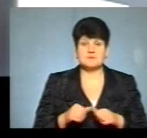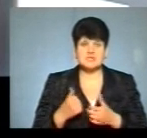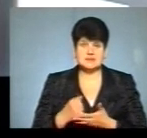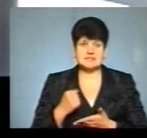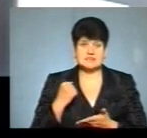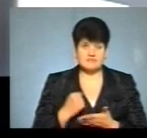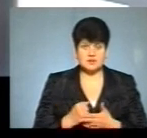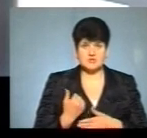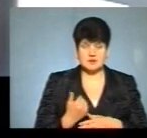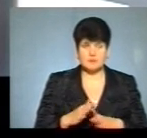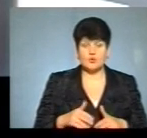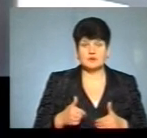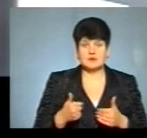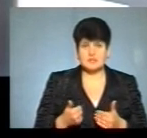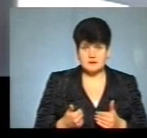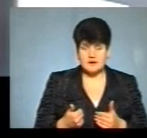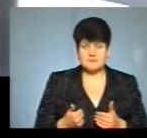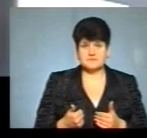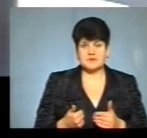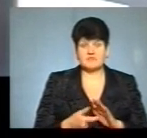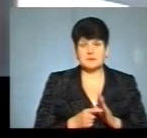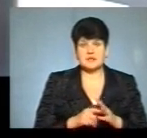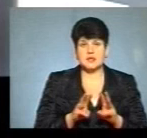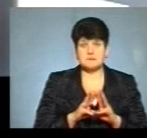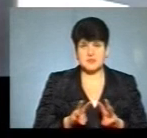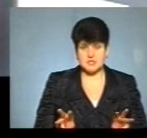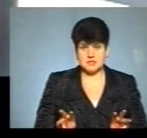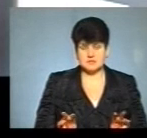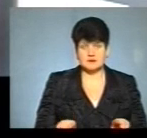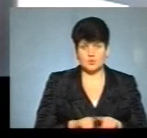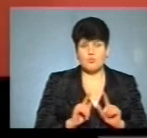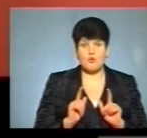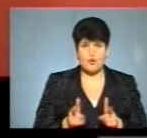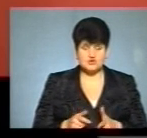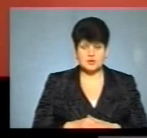затвердження їх, і потім подання по процедурі на Кабінет міністрів і також погодження.